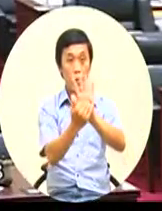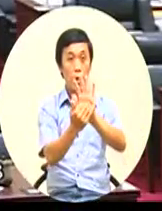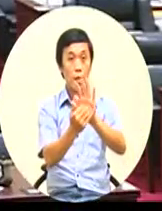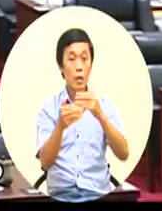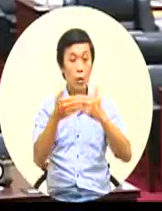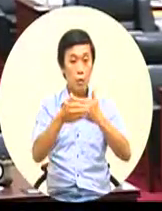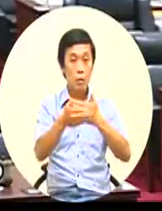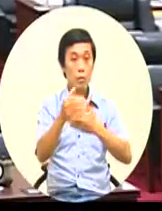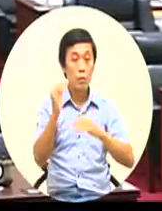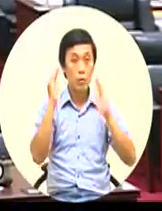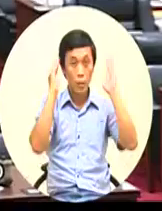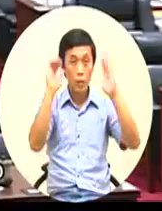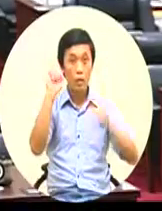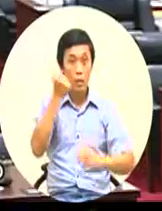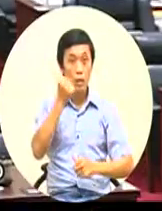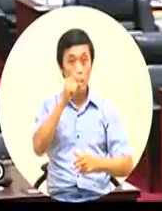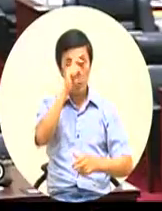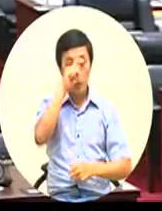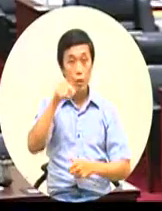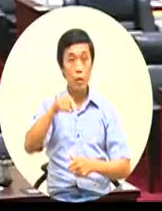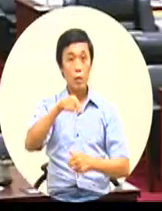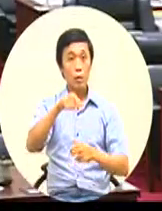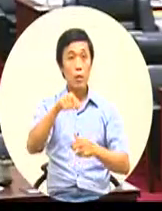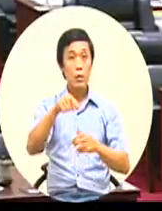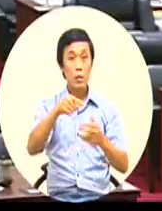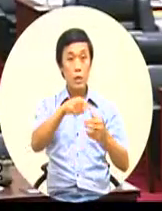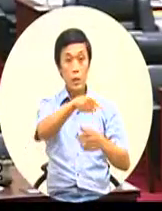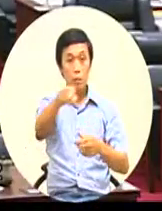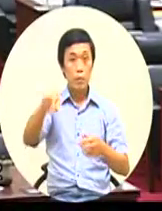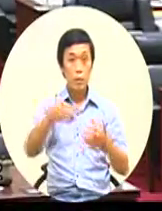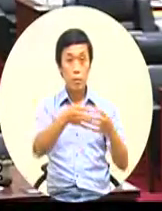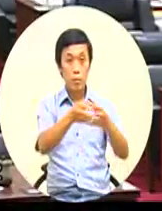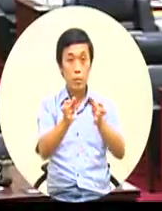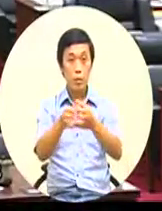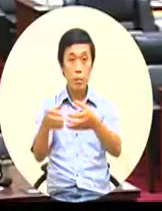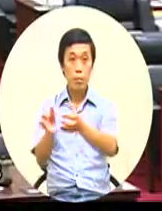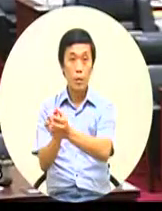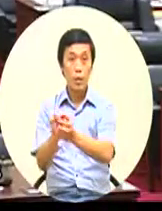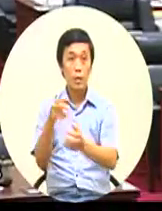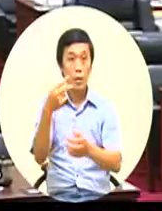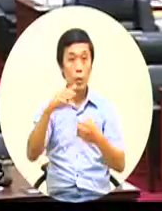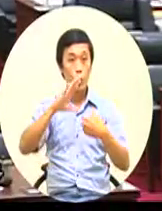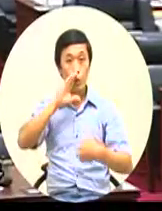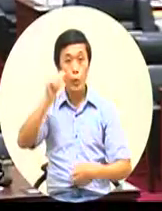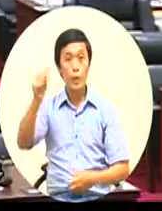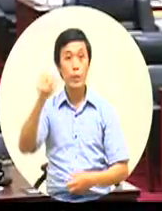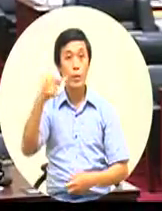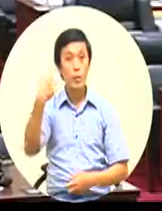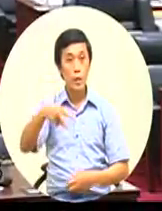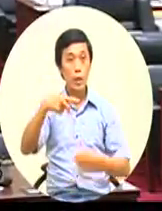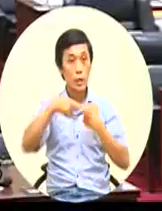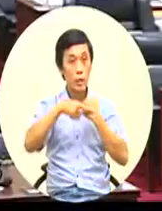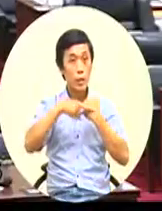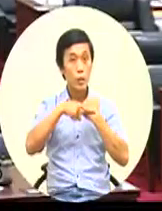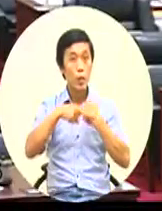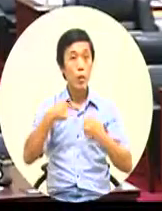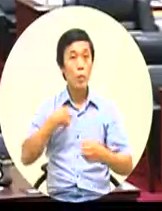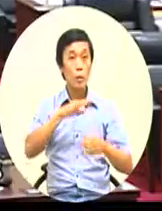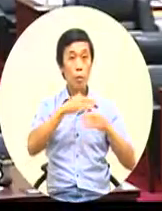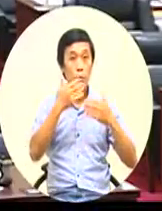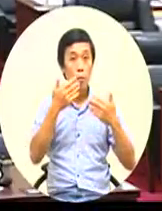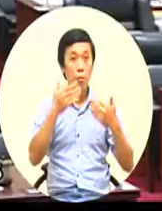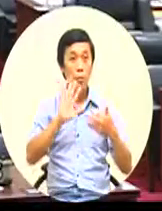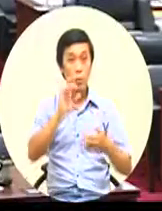个团队可以回去好好的再研究。我们不希望我们看到的是再也逢差必